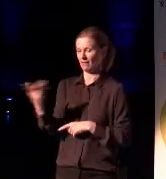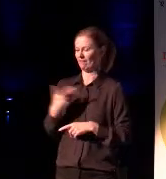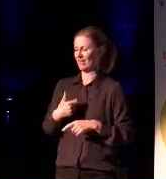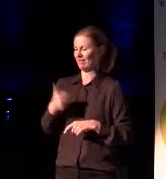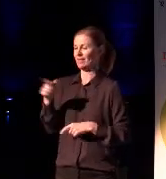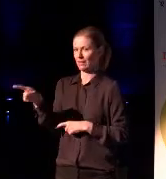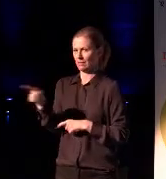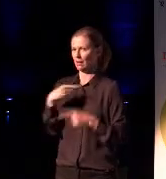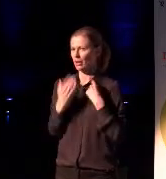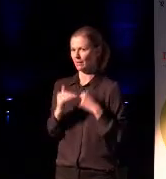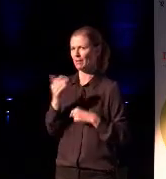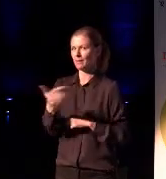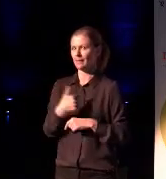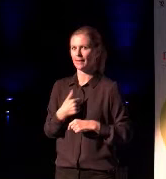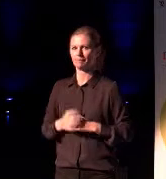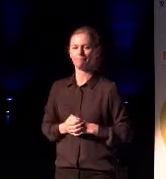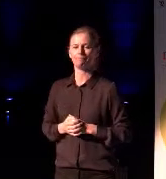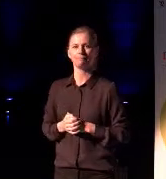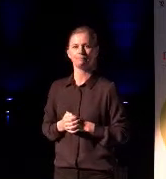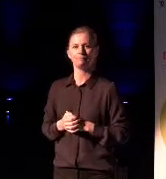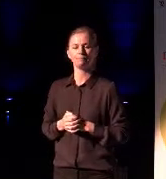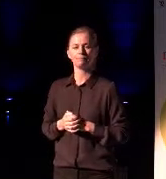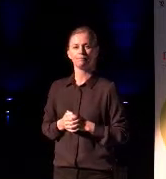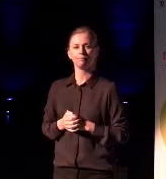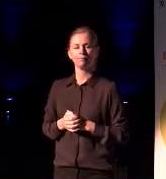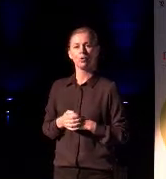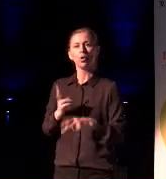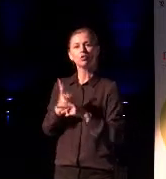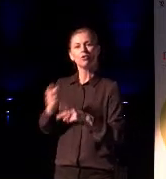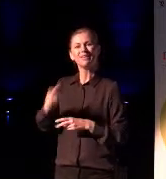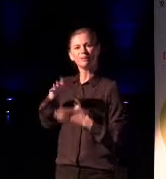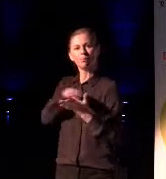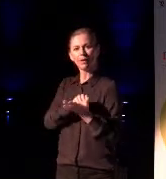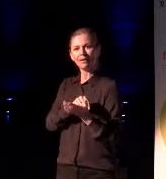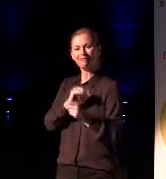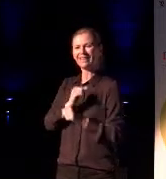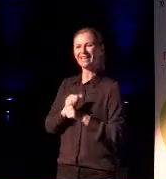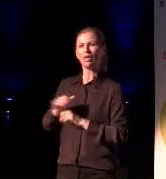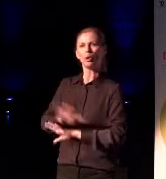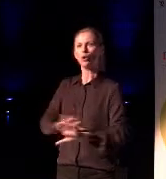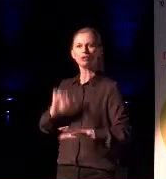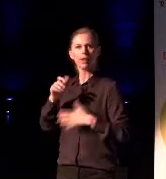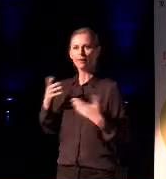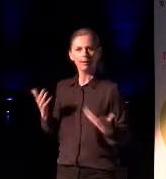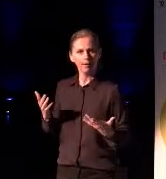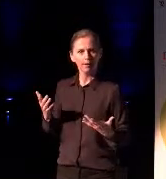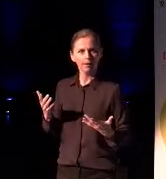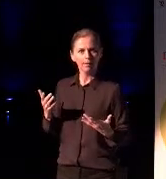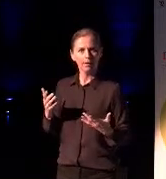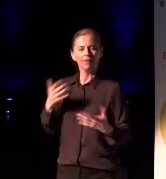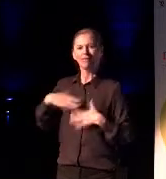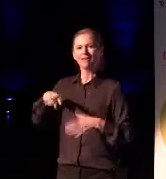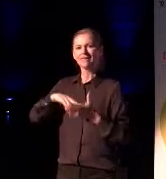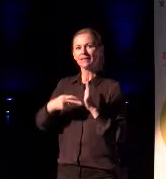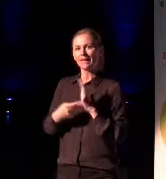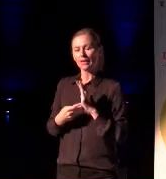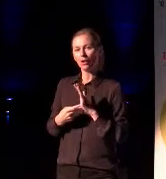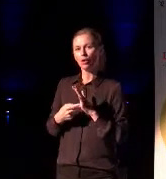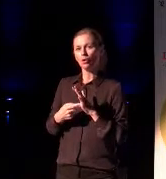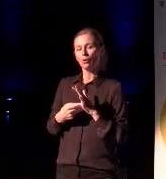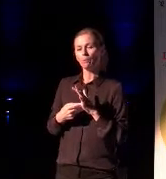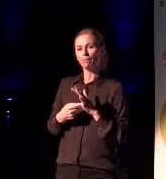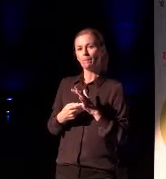kommer tilbake til det. Og så det en veldig viktig poeng som ikke skal underkommuneres på noen måte. Velferdsteknologi og måten